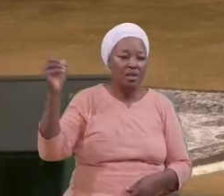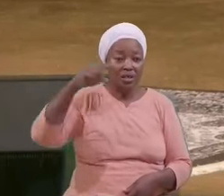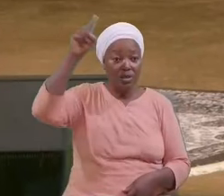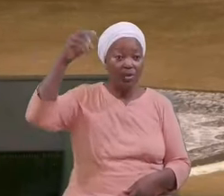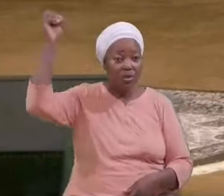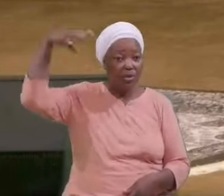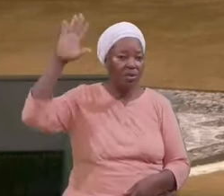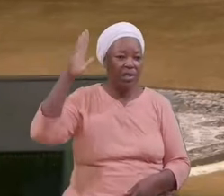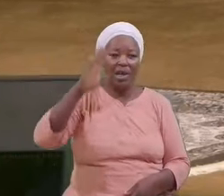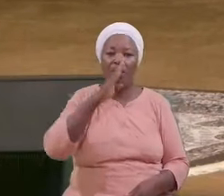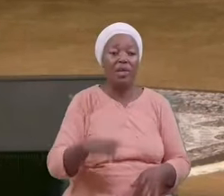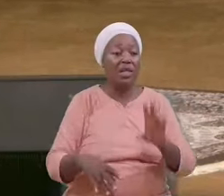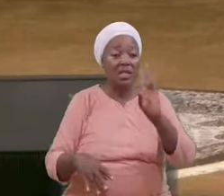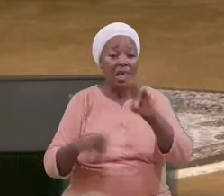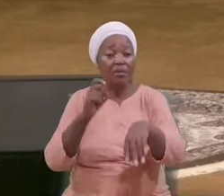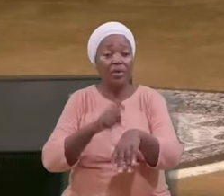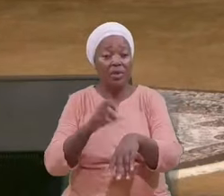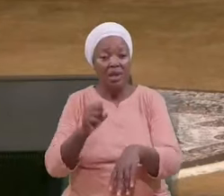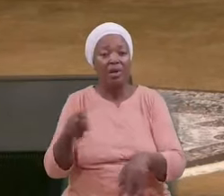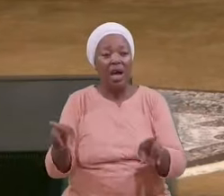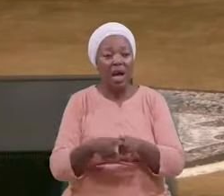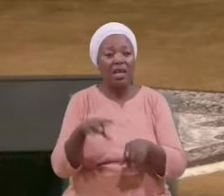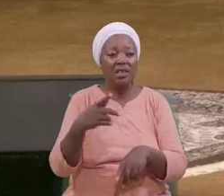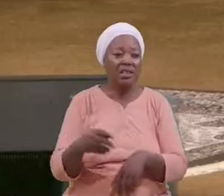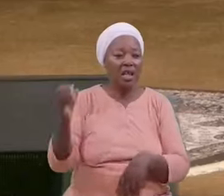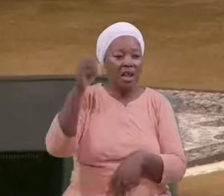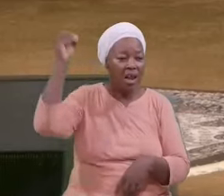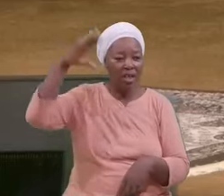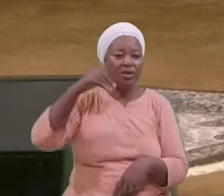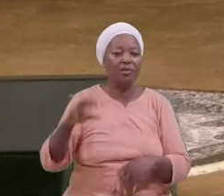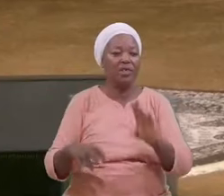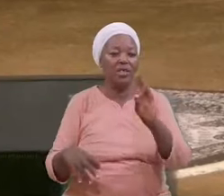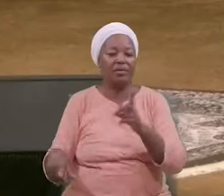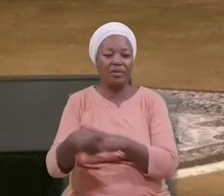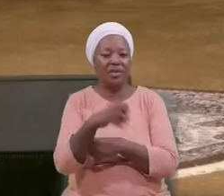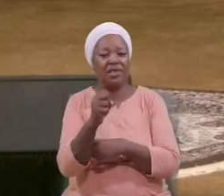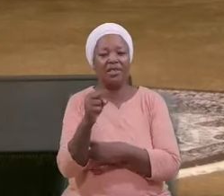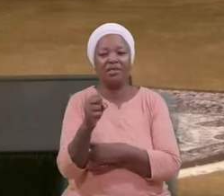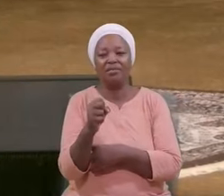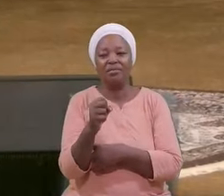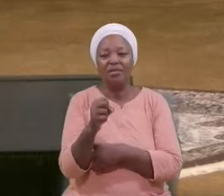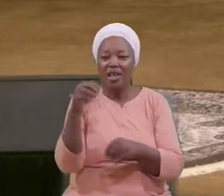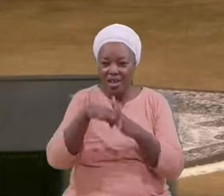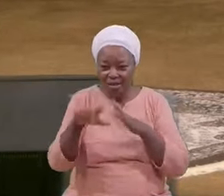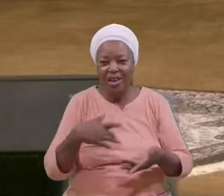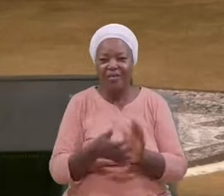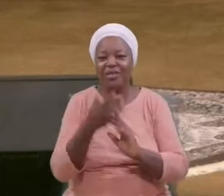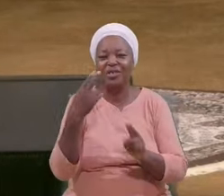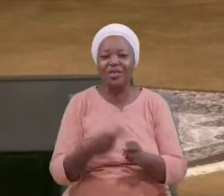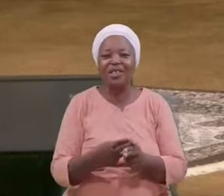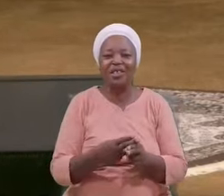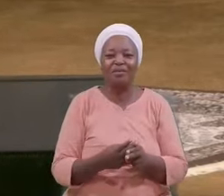plus grande comme la lumière de sept jours dans votre vie.